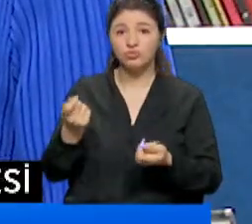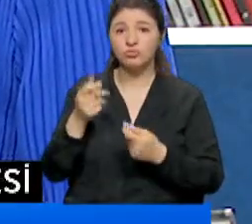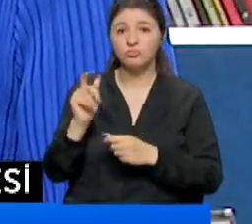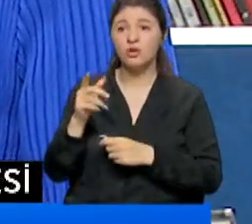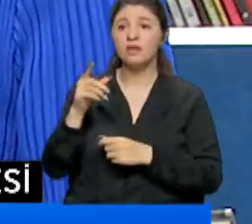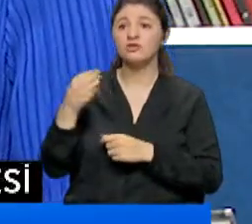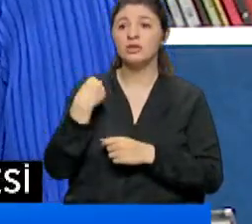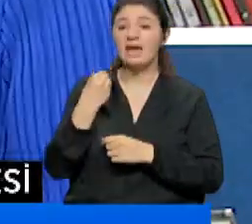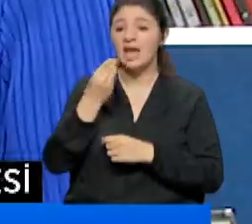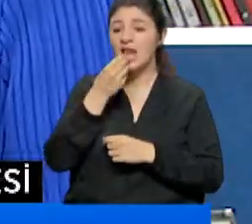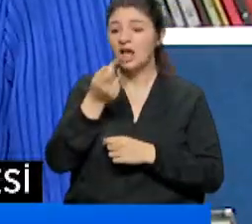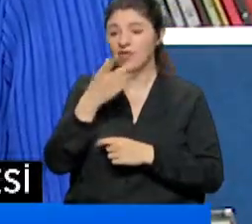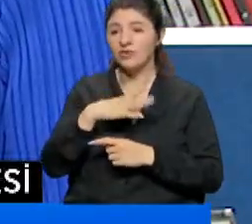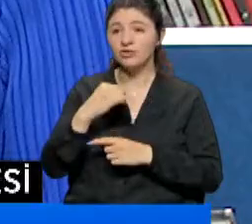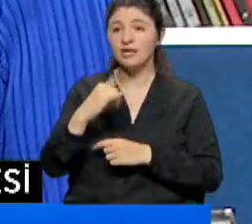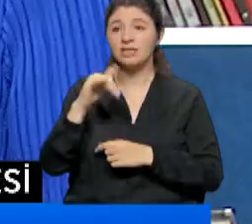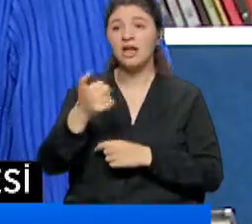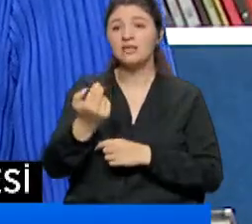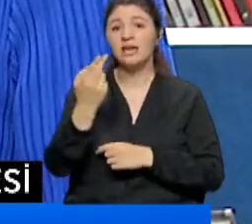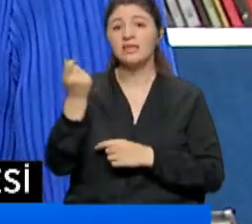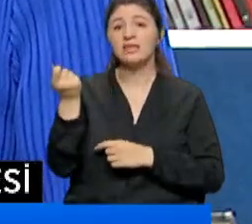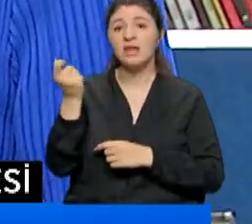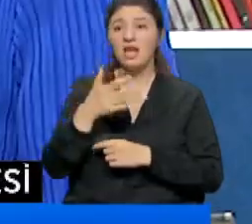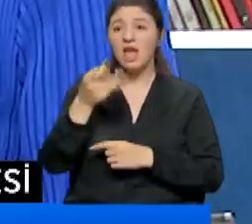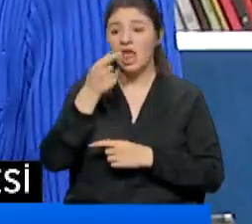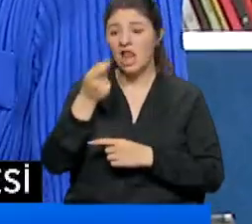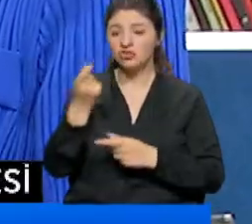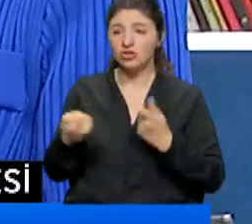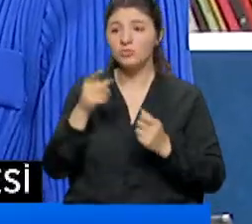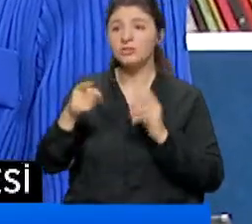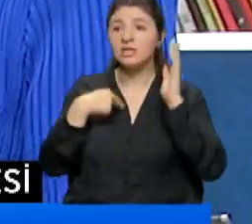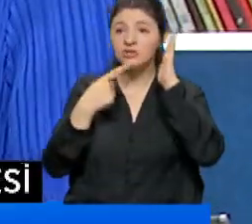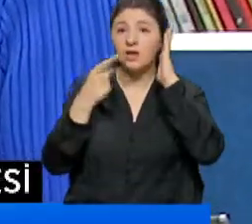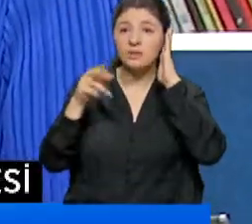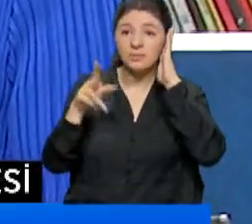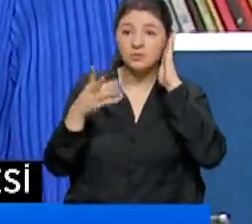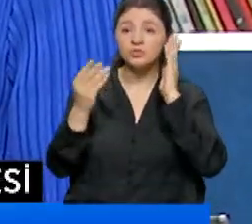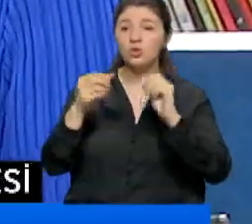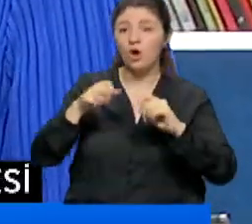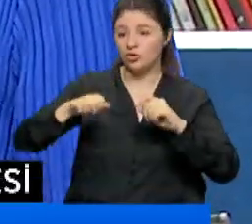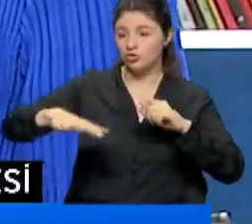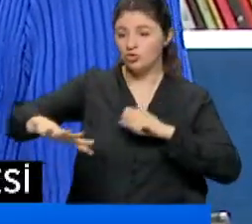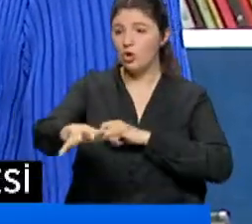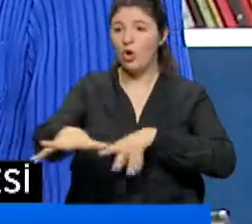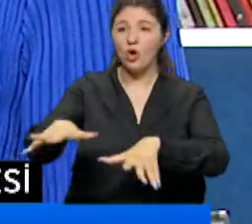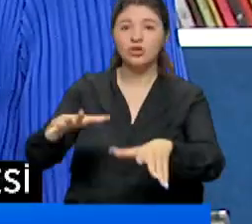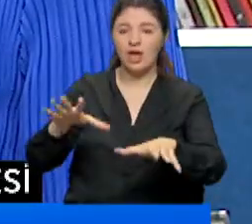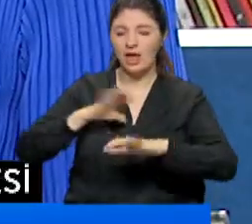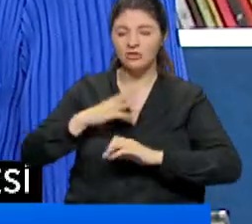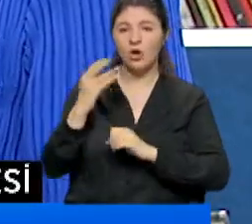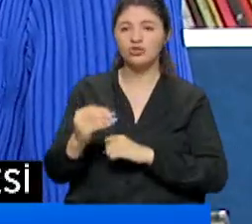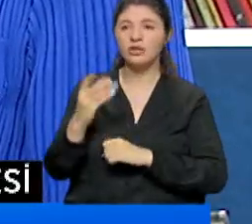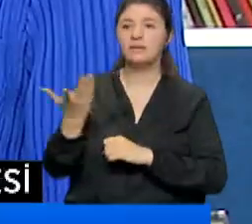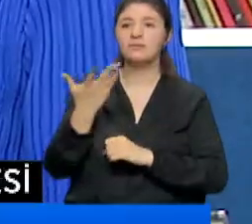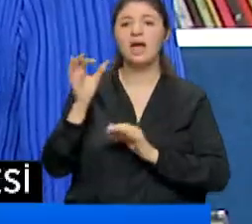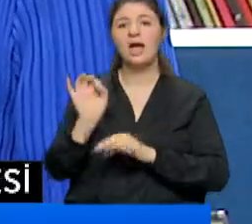ilaçlarımız var yakın dönemde de gelecek 6-7 tane ilaç çalışıyor ve ki bu Size söylediğim gibi çok yönlü tarafına etkili